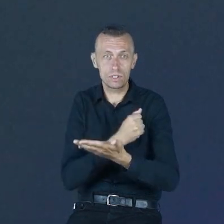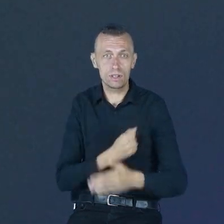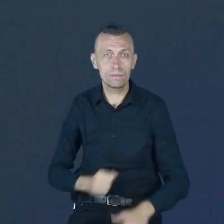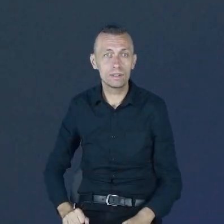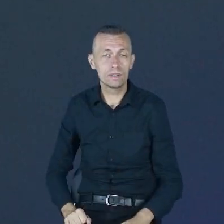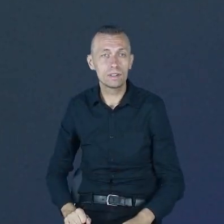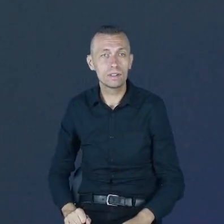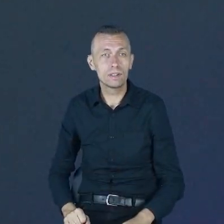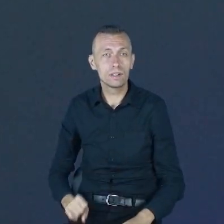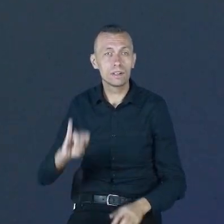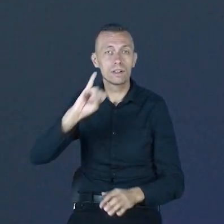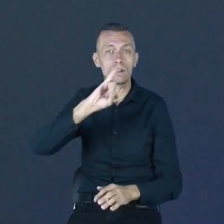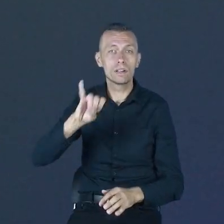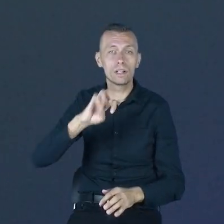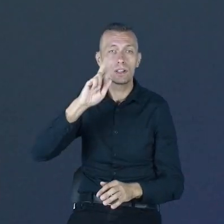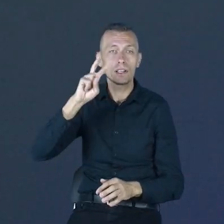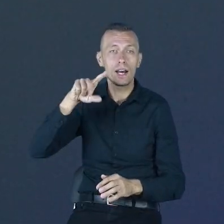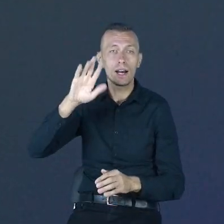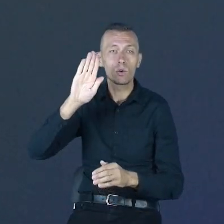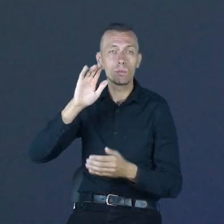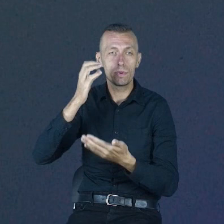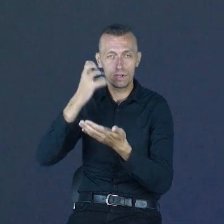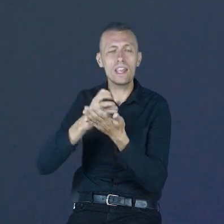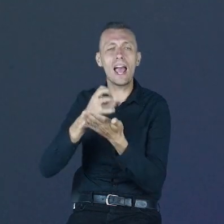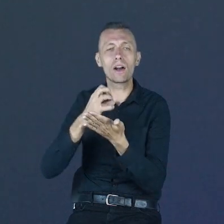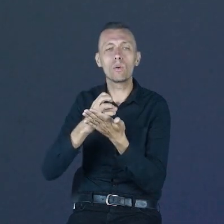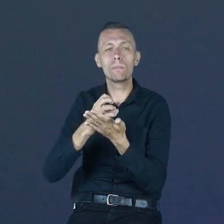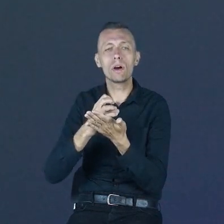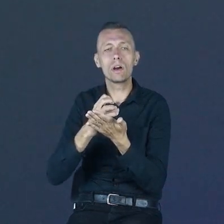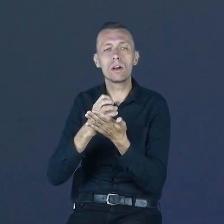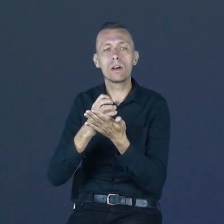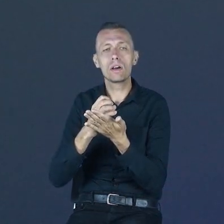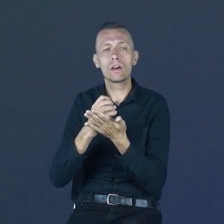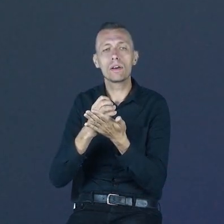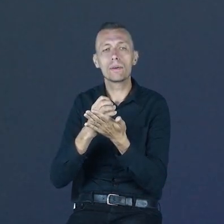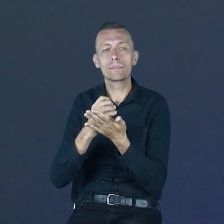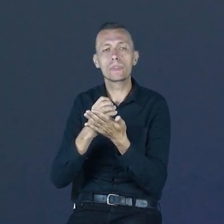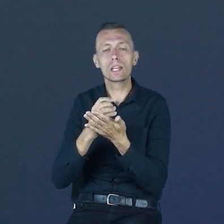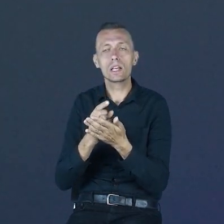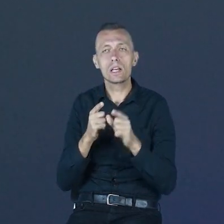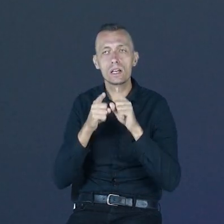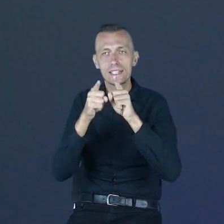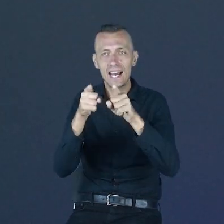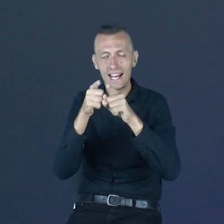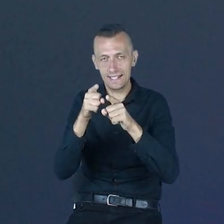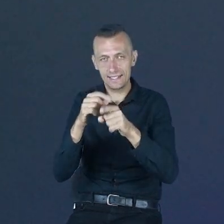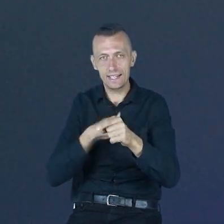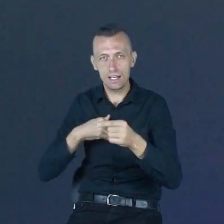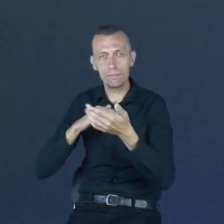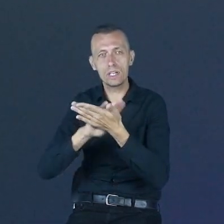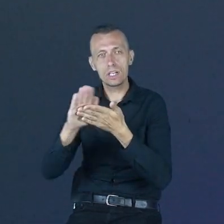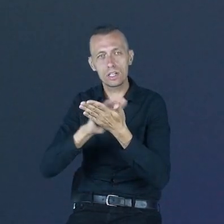Dlatego Jakub daje ten nakaz we wcześniejszym fragmencie, abyśmy oczyszczali serce, siedlisko woli i